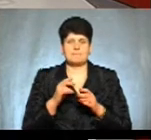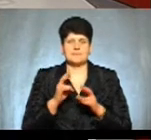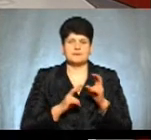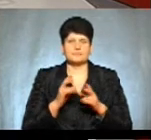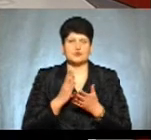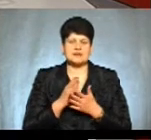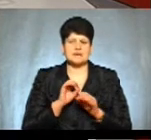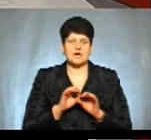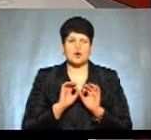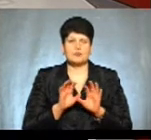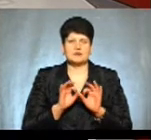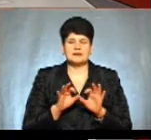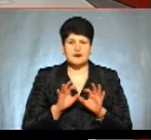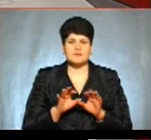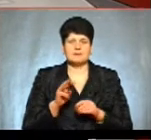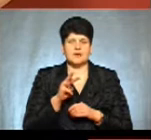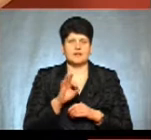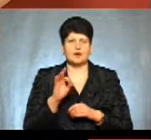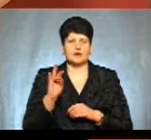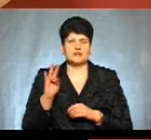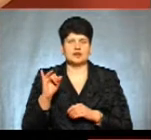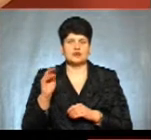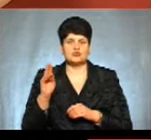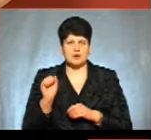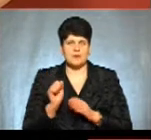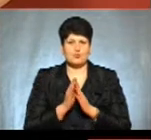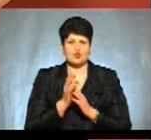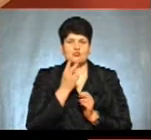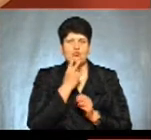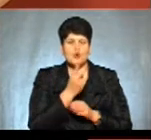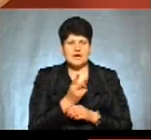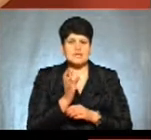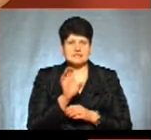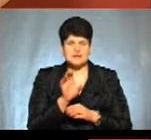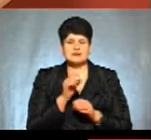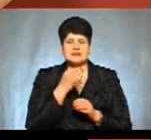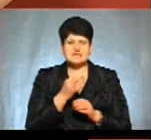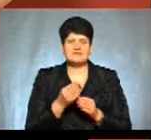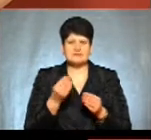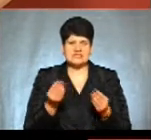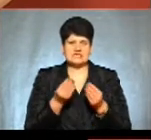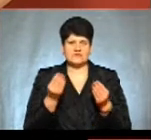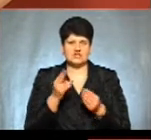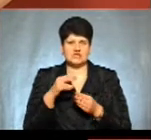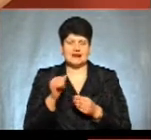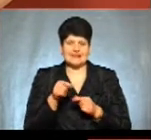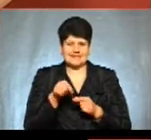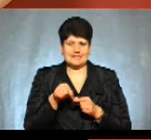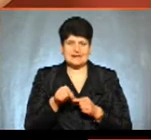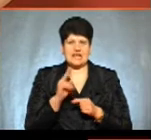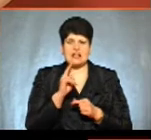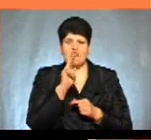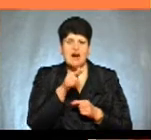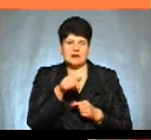з Держекоінспекції Михайла Онищука. Я попрошу режисерів зараз нам показати. Він назвав свіжі дані за цей квартал цього